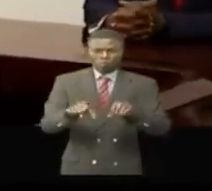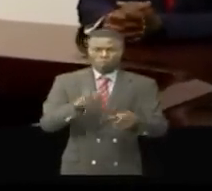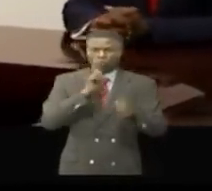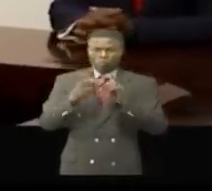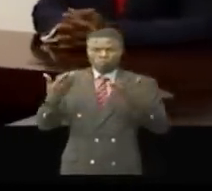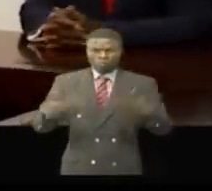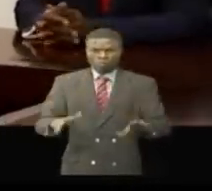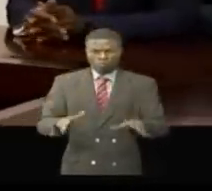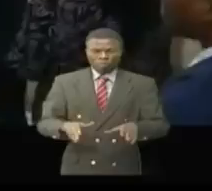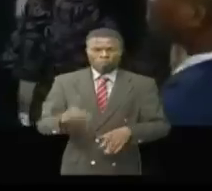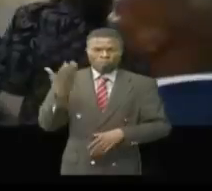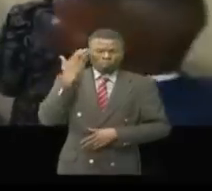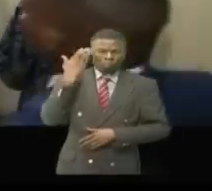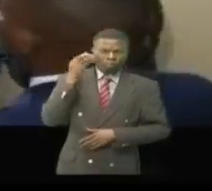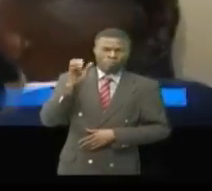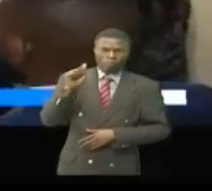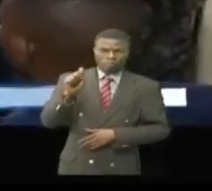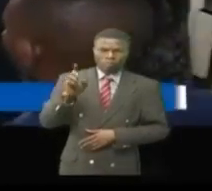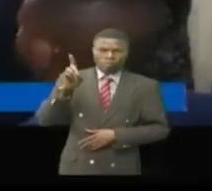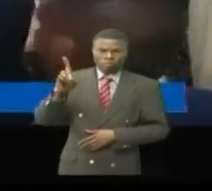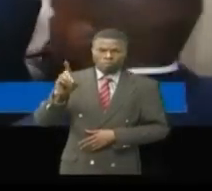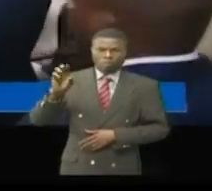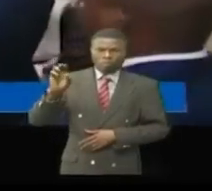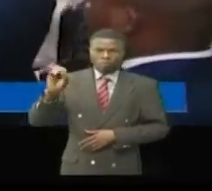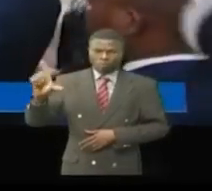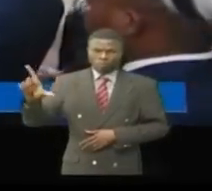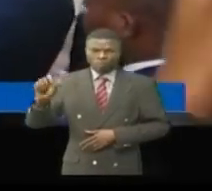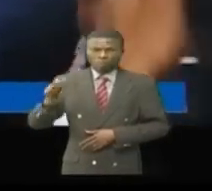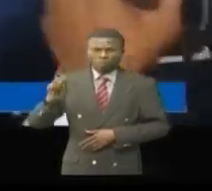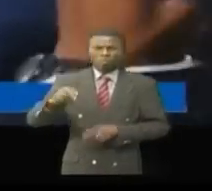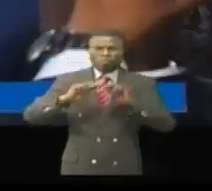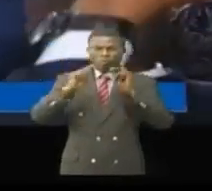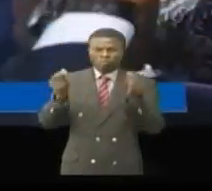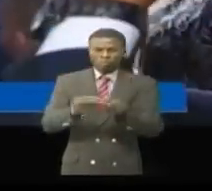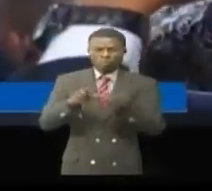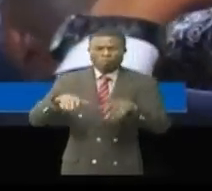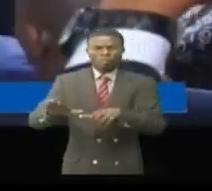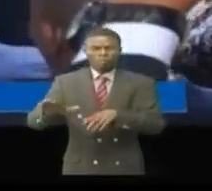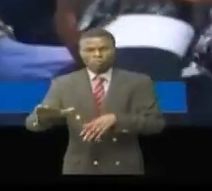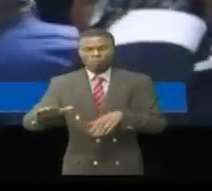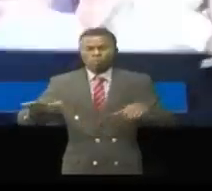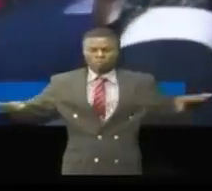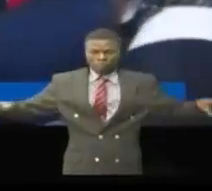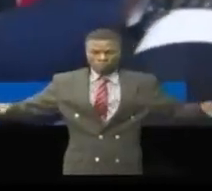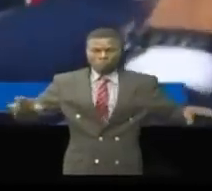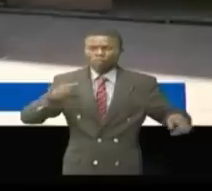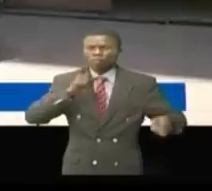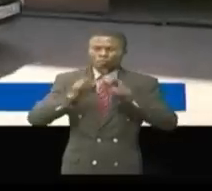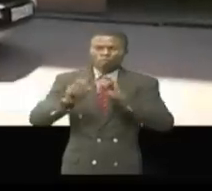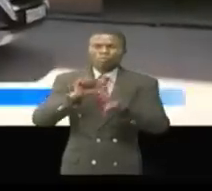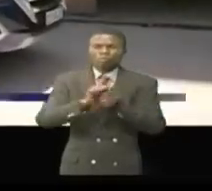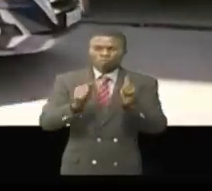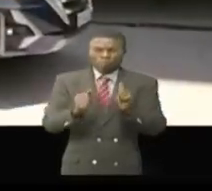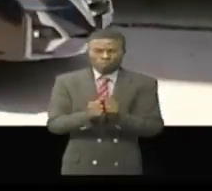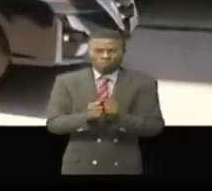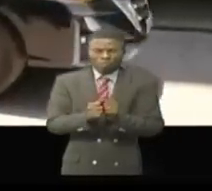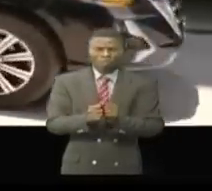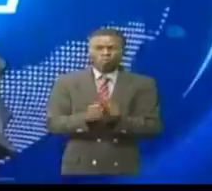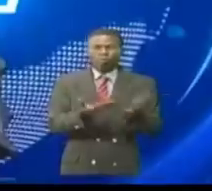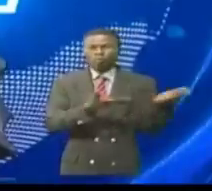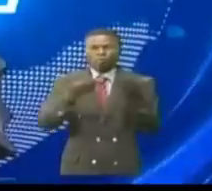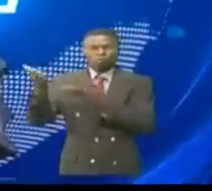échange, Adolphe Amissi va se rendre également à la régie des voies aériennes pour échanger sur des questions liées au fret